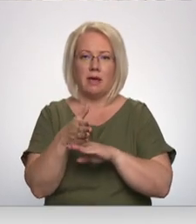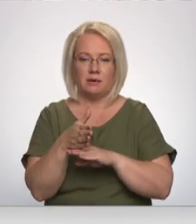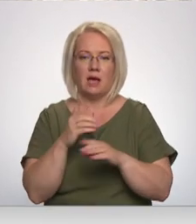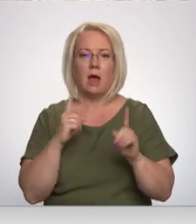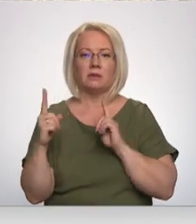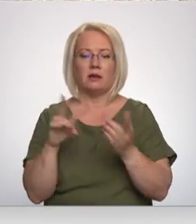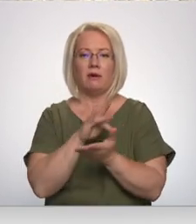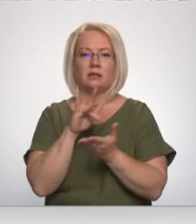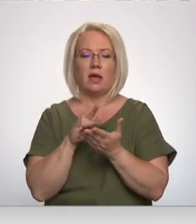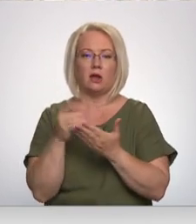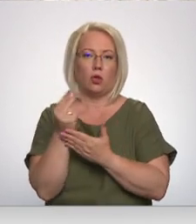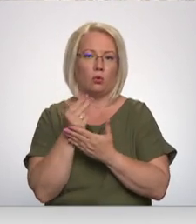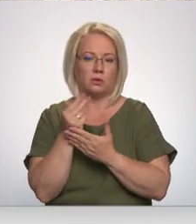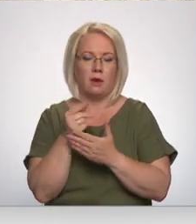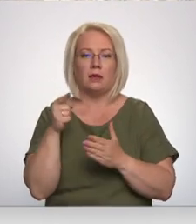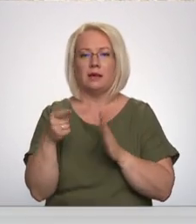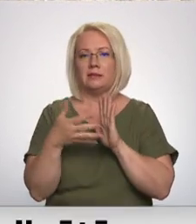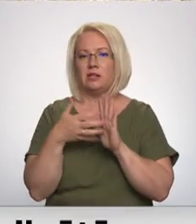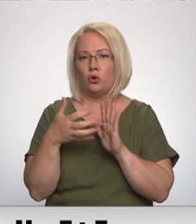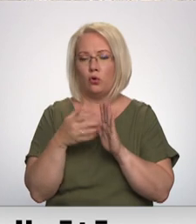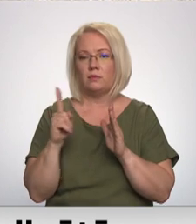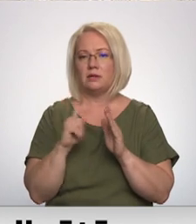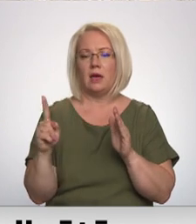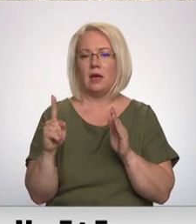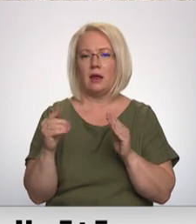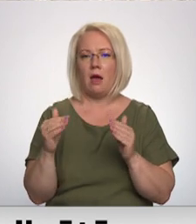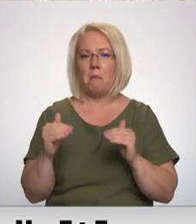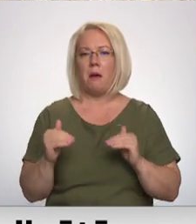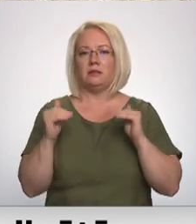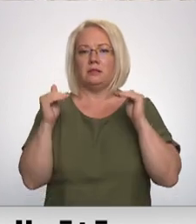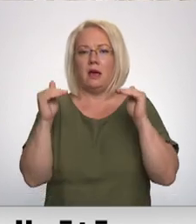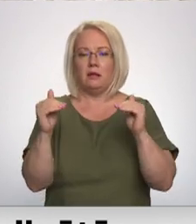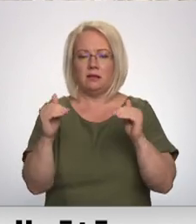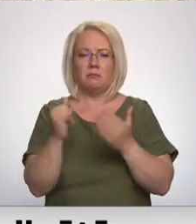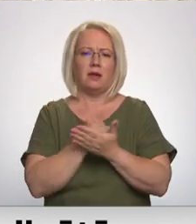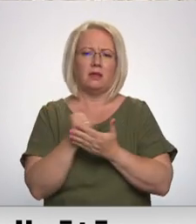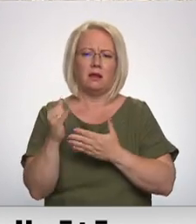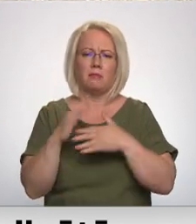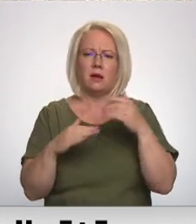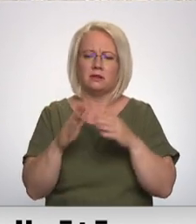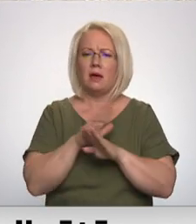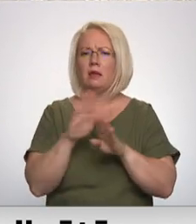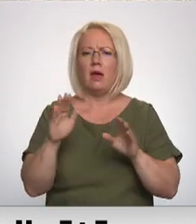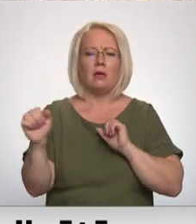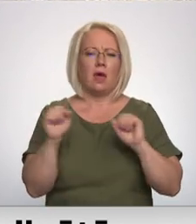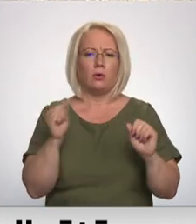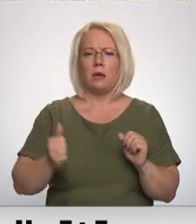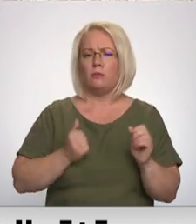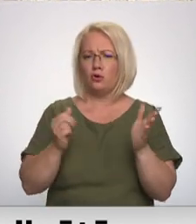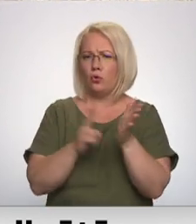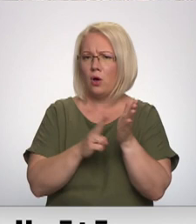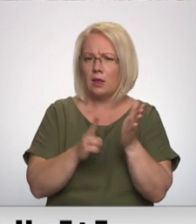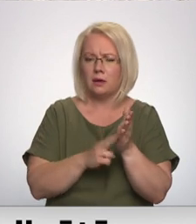nozīme, tad šobrīd varbūt šis iztrūkums ir pacēlies, bet tīri praktiski nedz nekustamā īpašuma nodokļa,